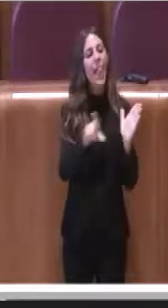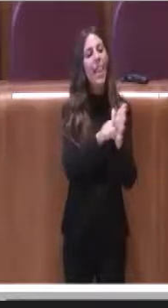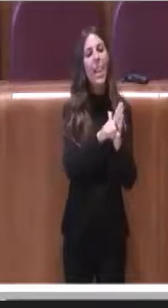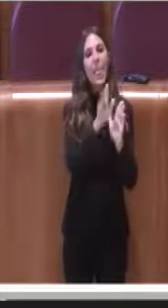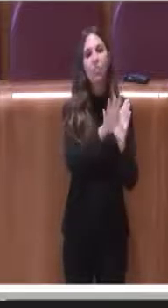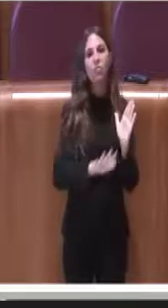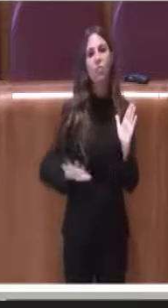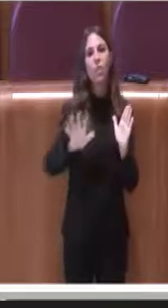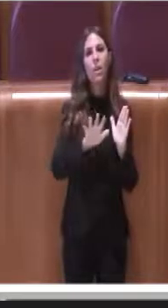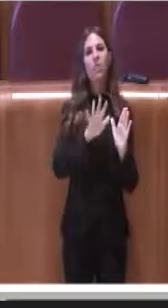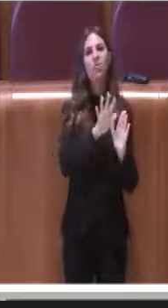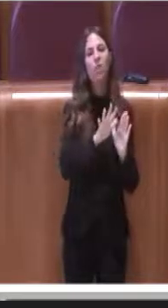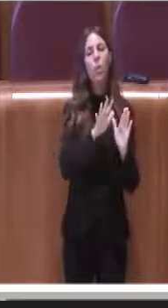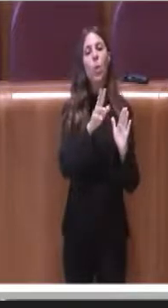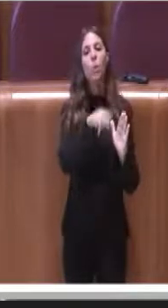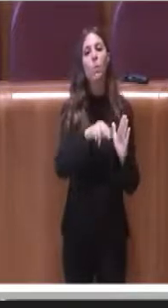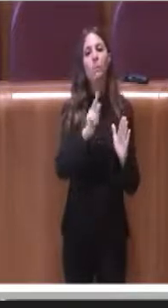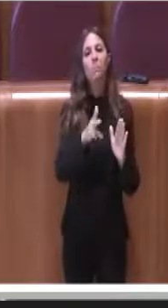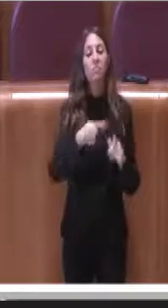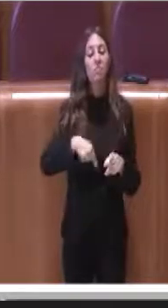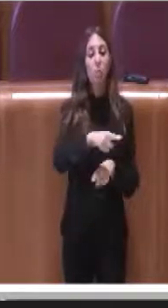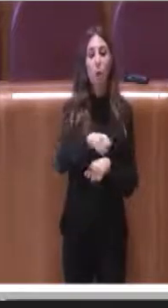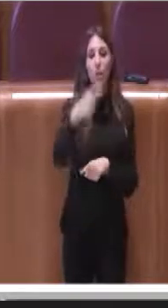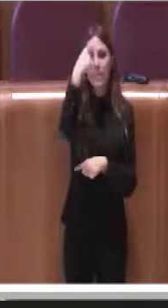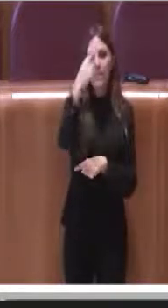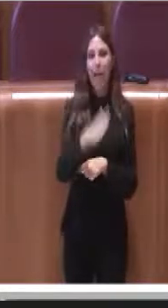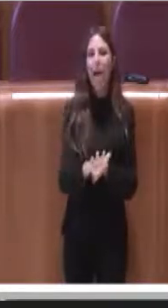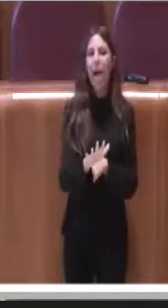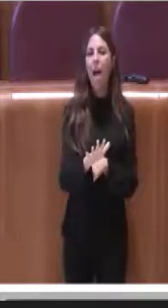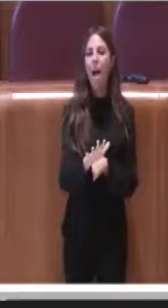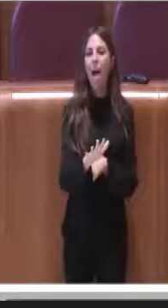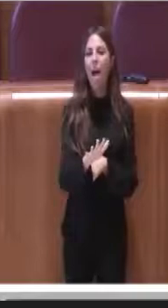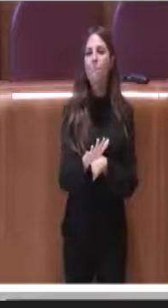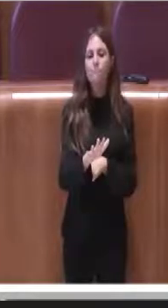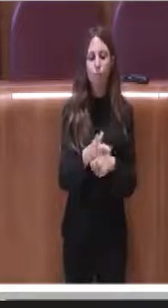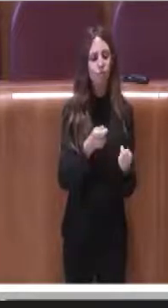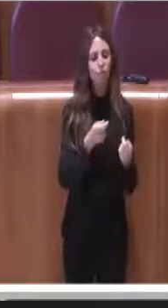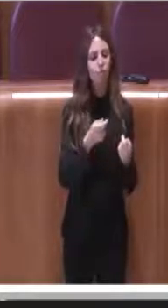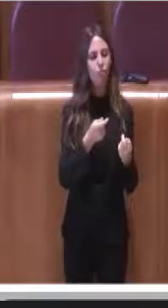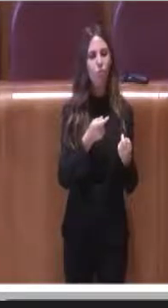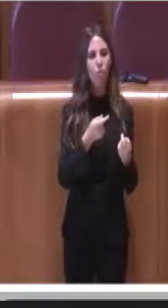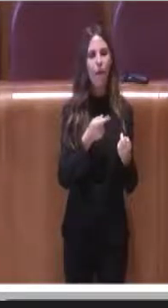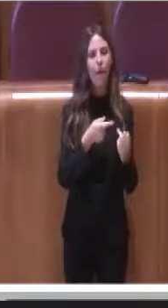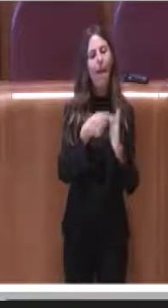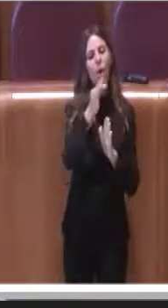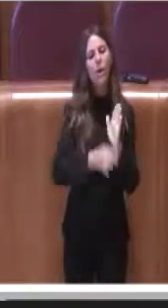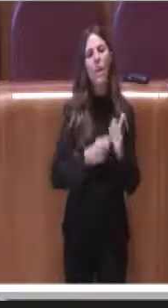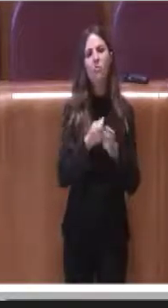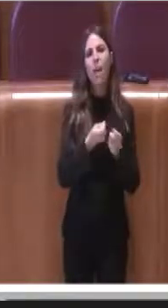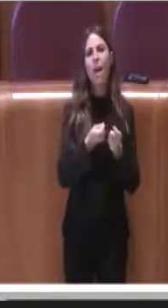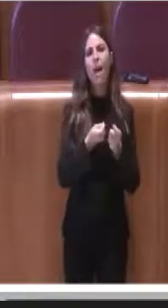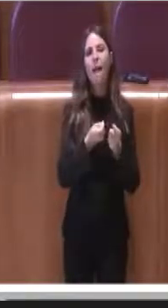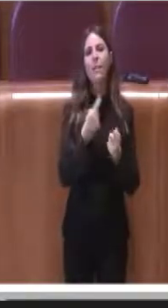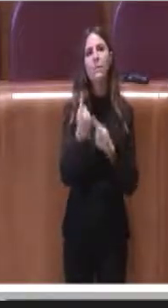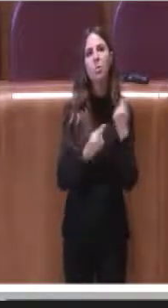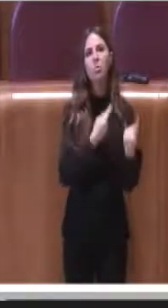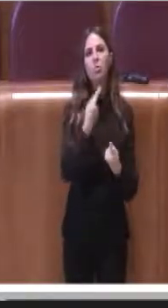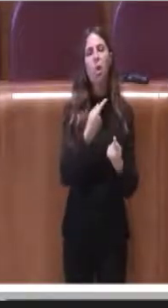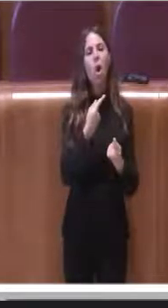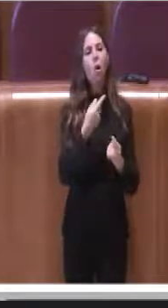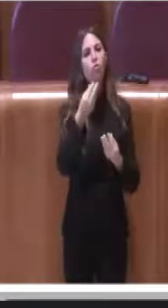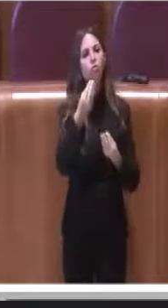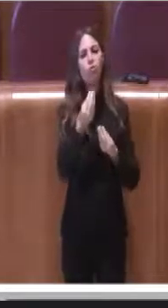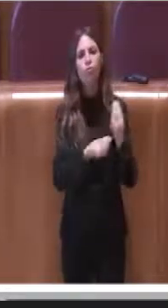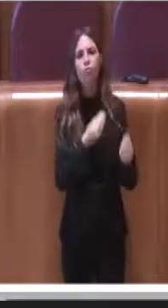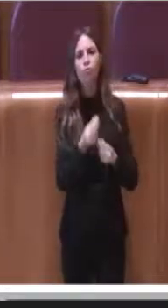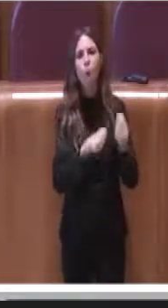numero 5/2013, che come sapete è quella che disciplina in qualche modo il fenomeno, diciamo, del gioco